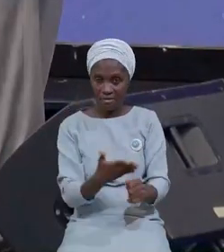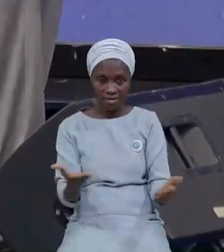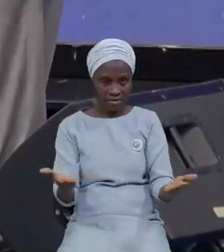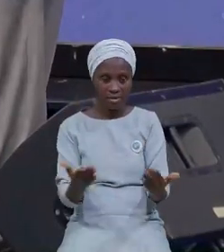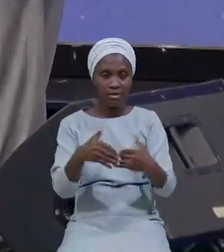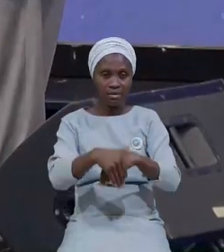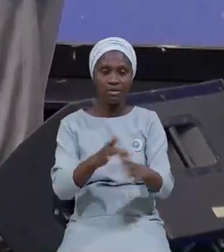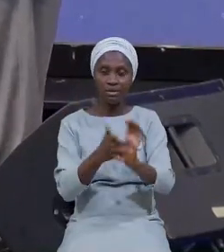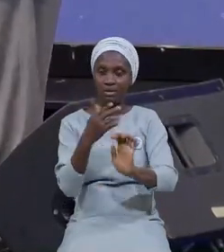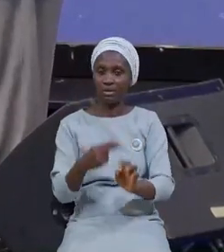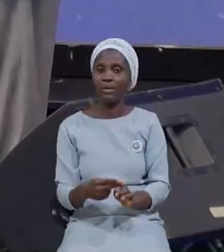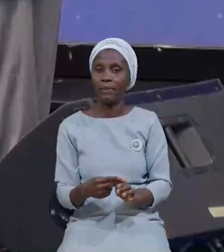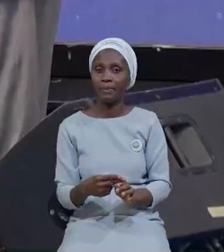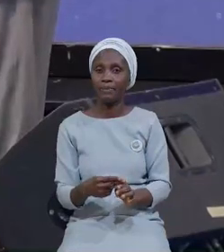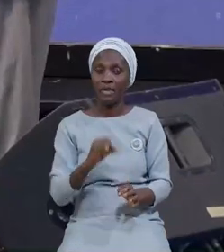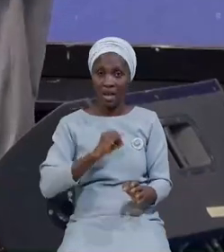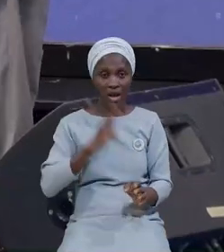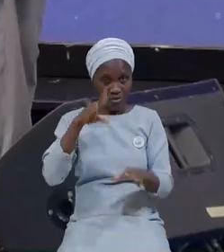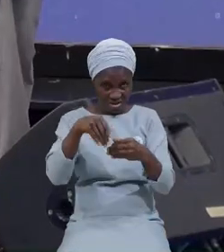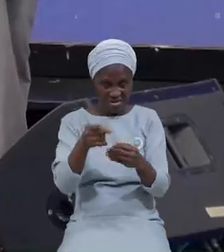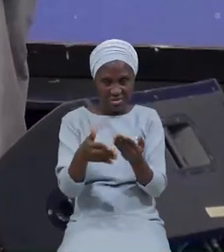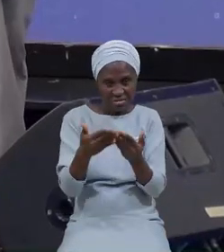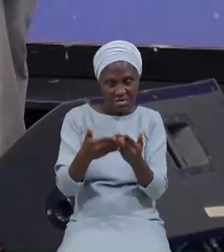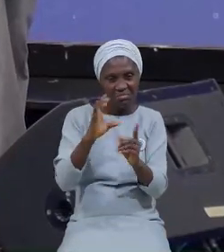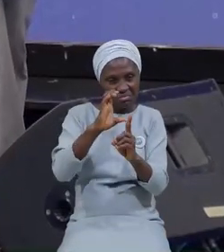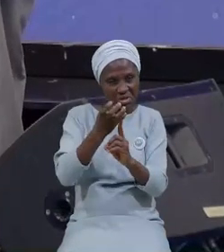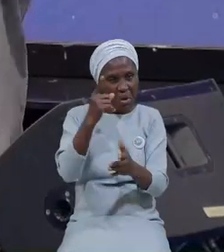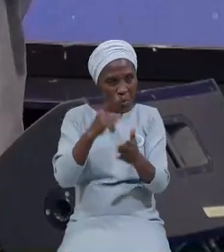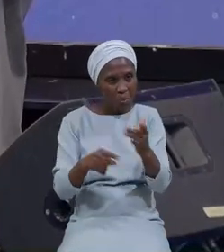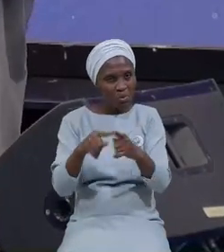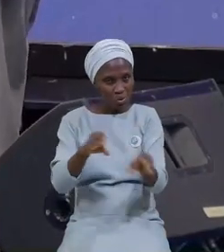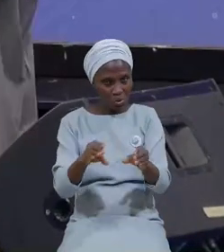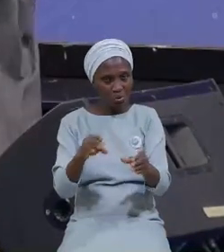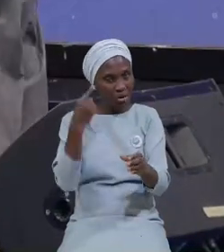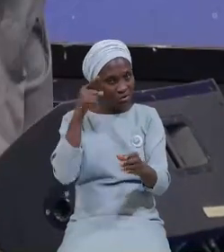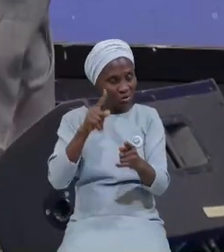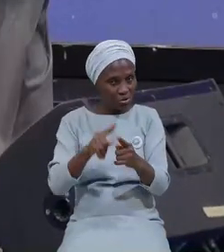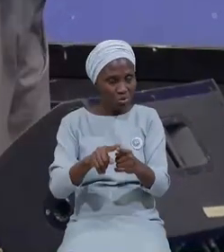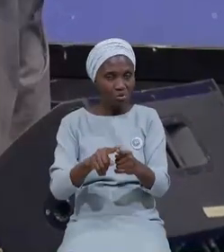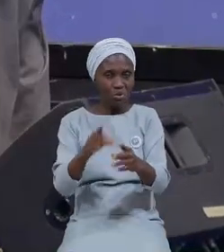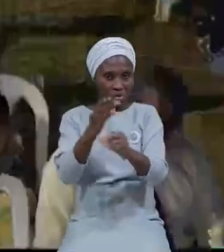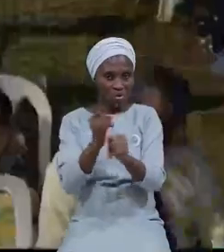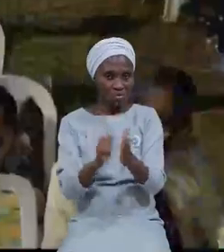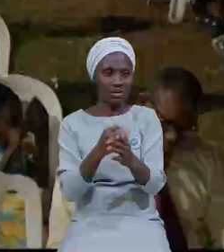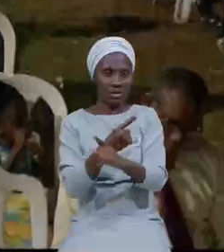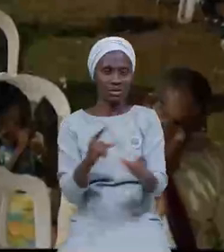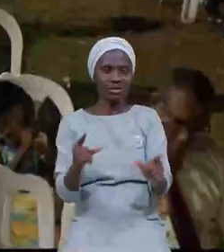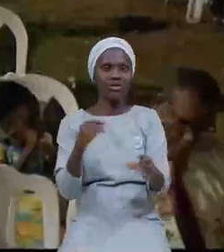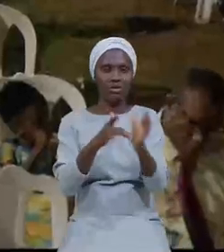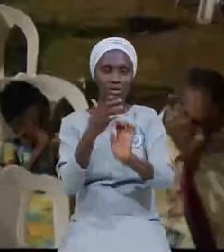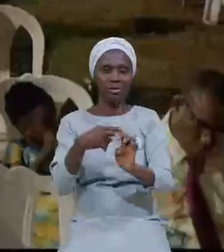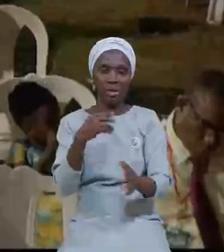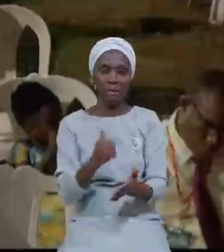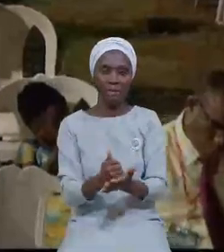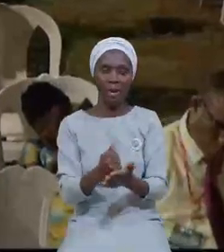chose ce soir et je vous donnerai la condition simple pour que vous puissiez sortir recevoir cette libération au